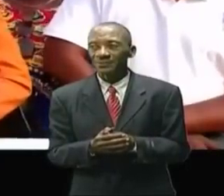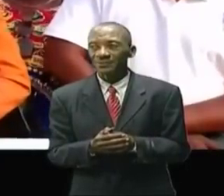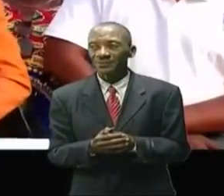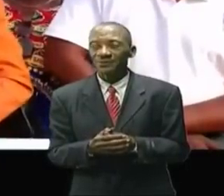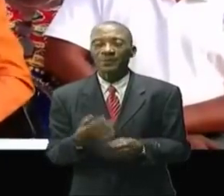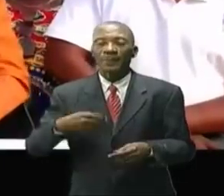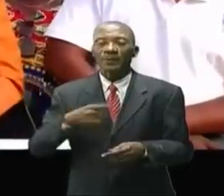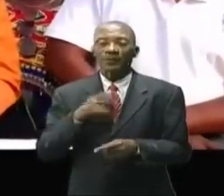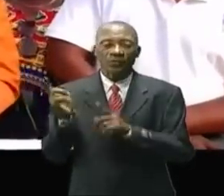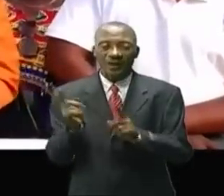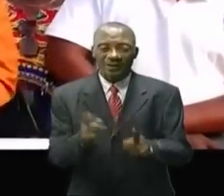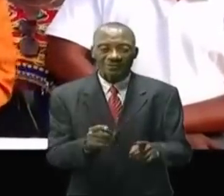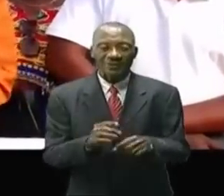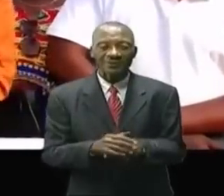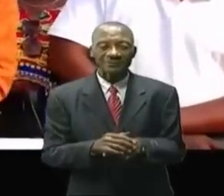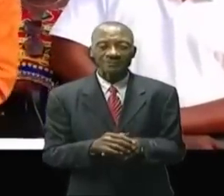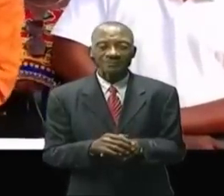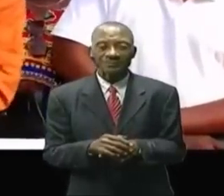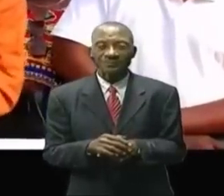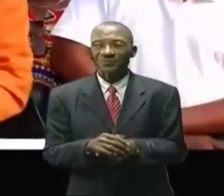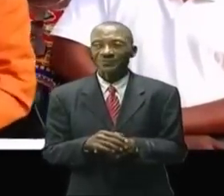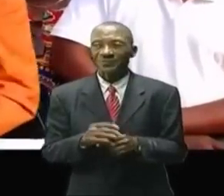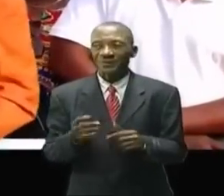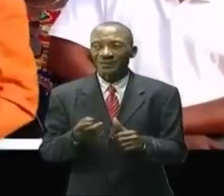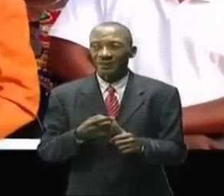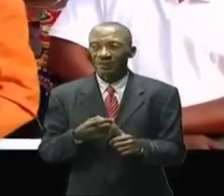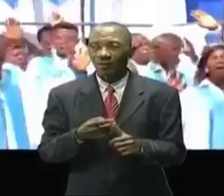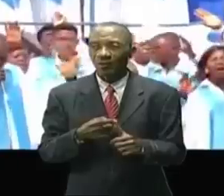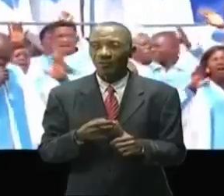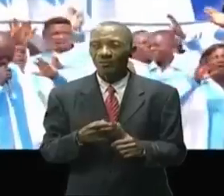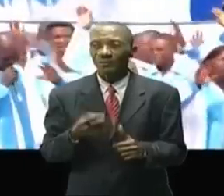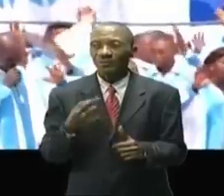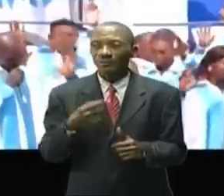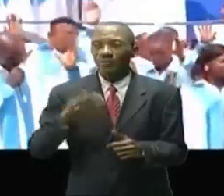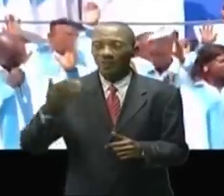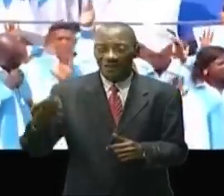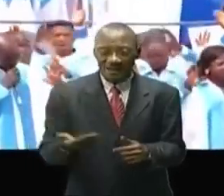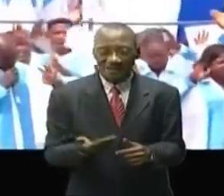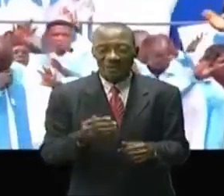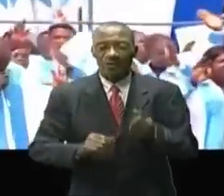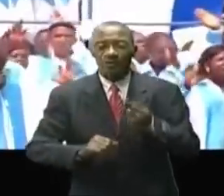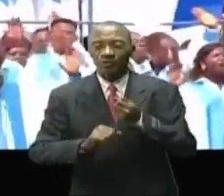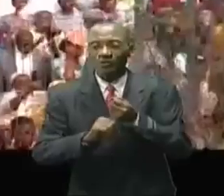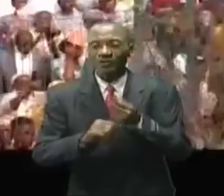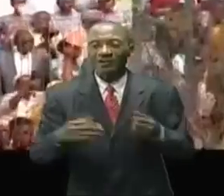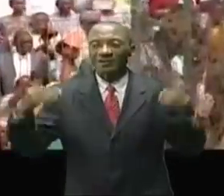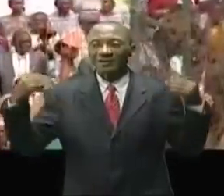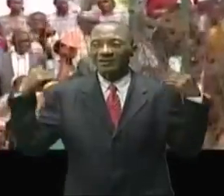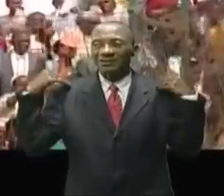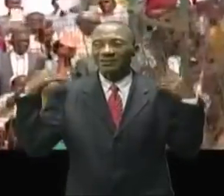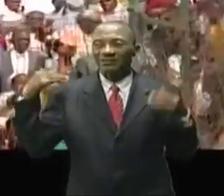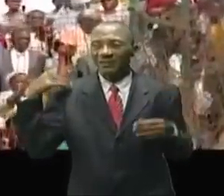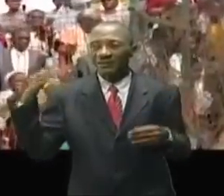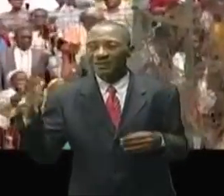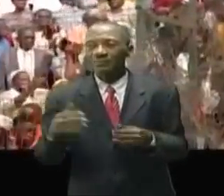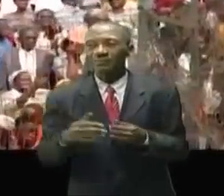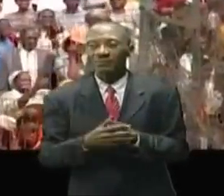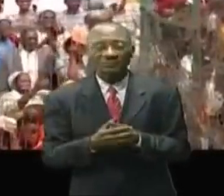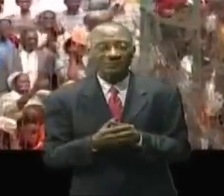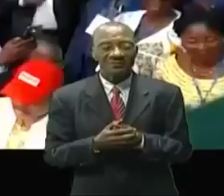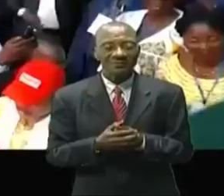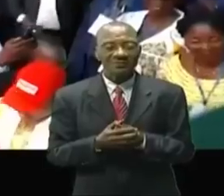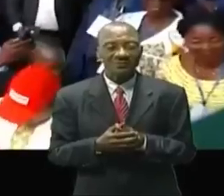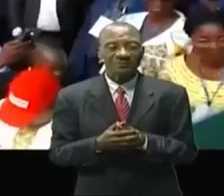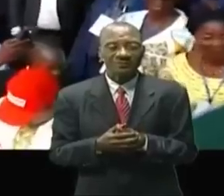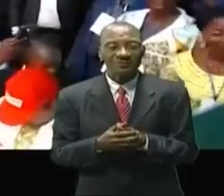d'abord accueillir et accompagner notre chef de l'État, Fatou Béton, dans ses grands...